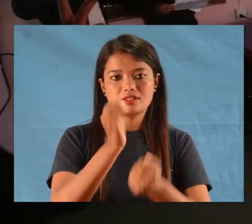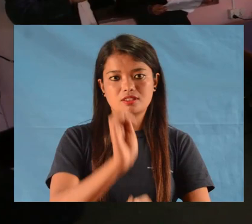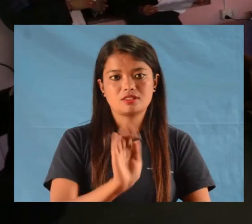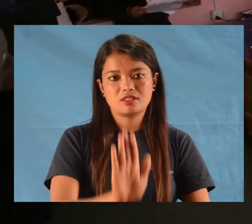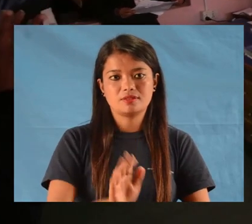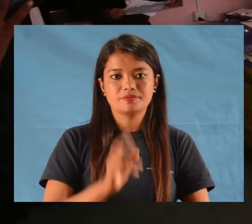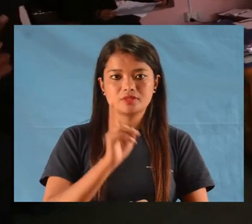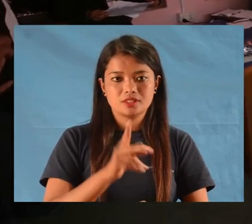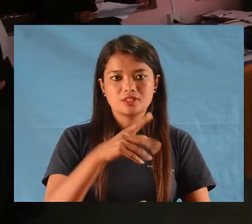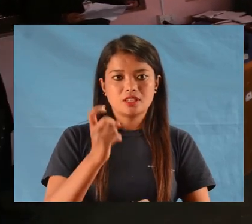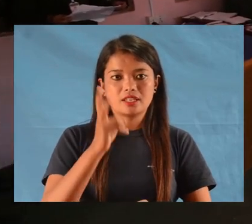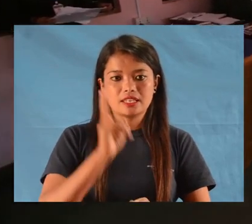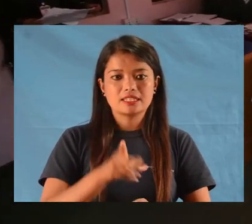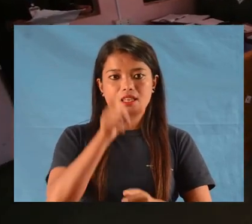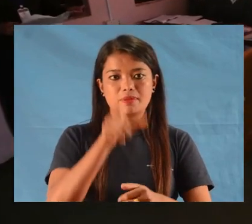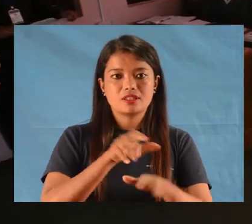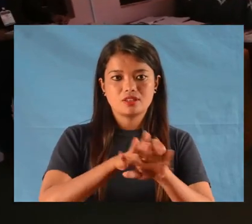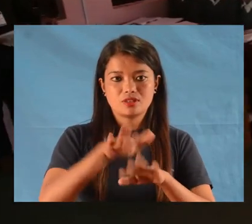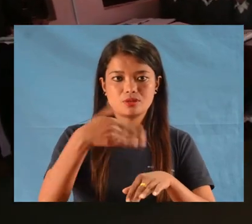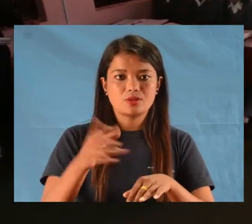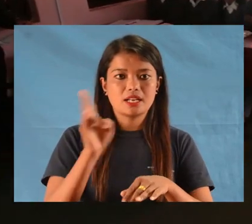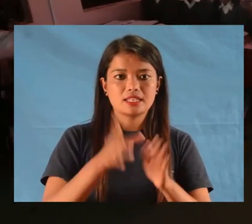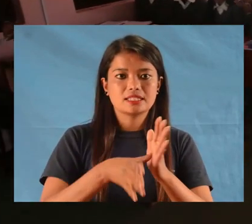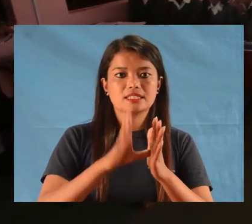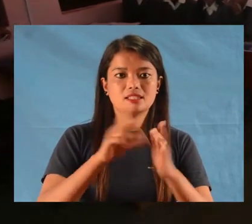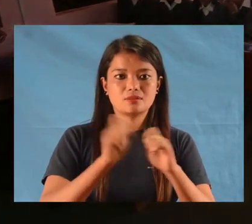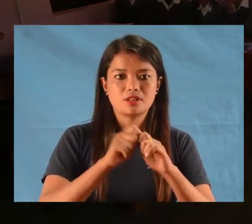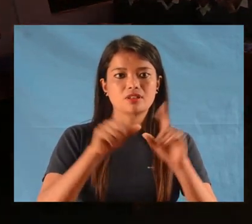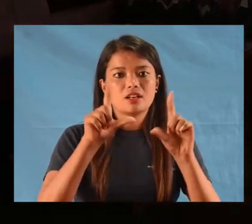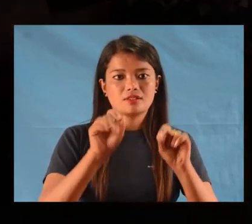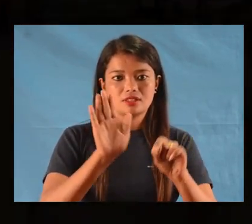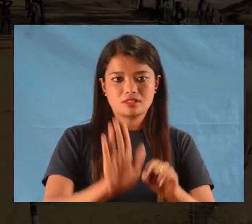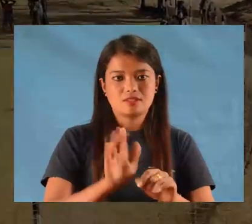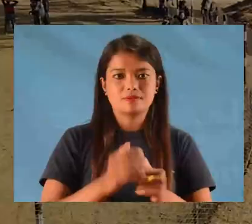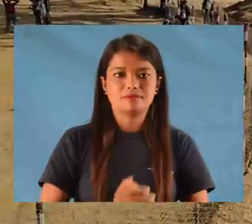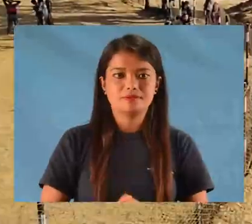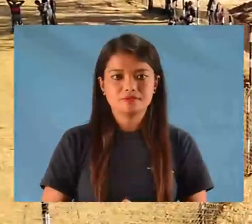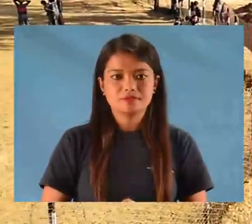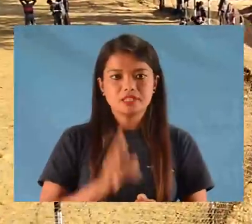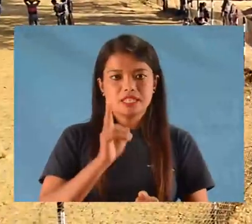एसका लागी एसता बेक्ती हरुलाई सिच्छित बनावन जरुरी छ